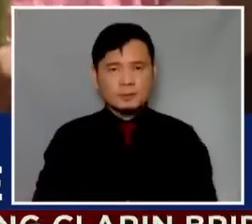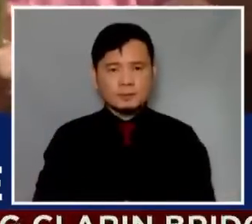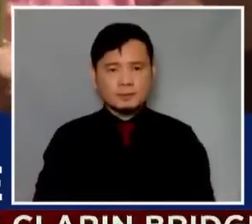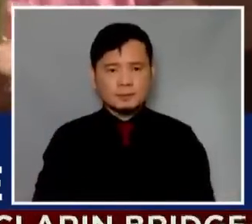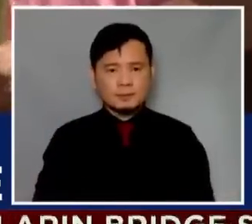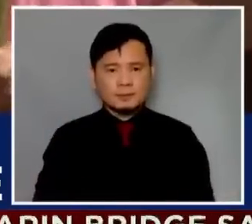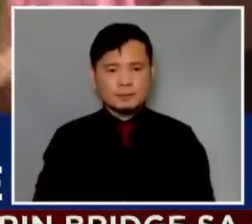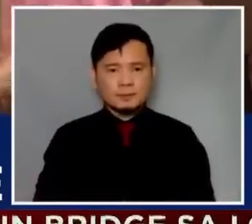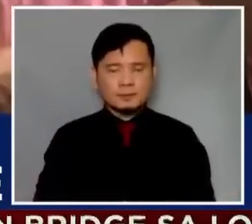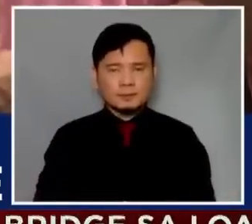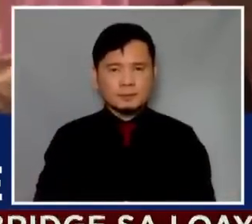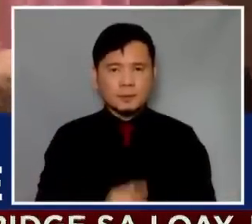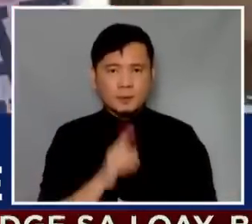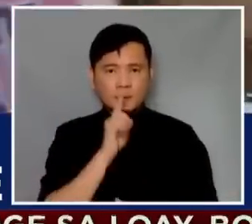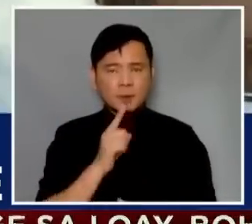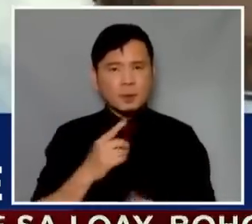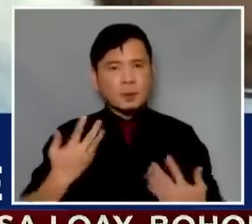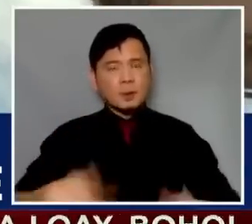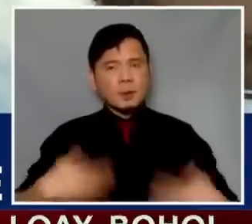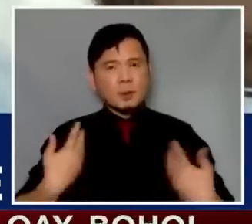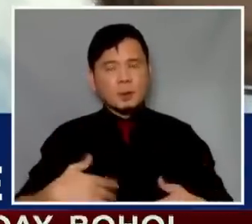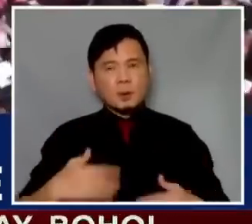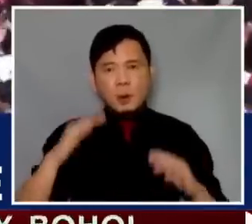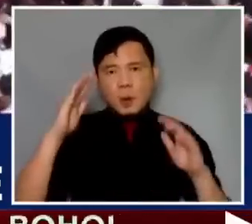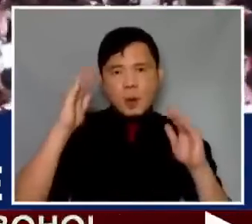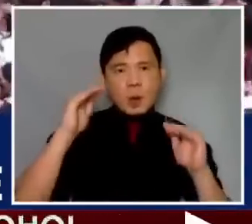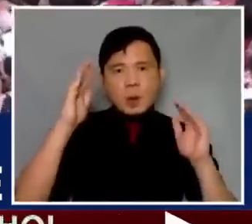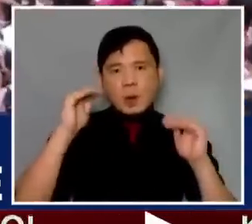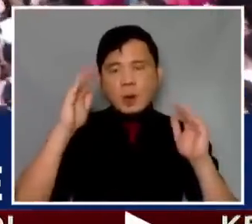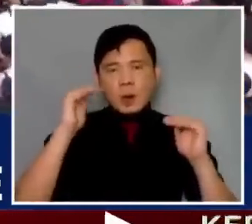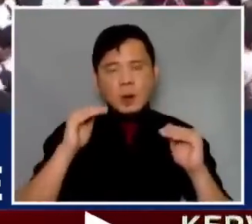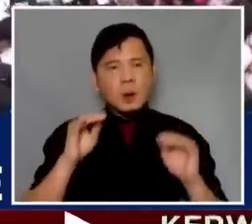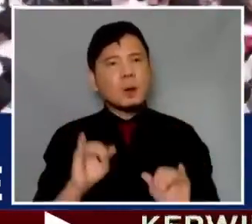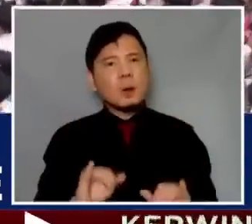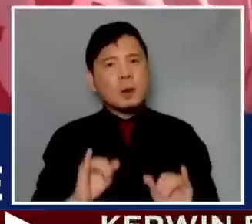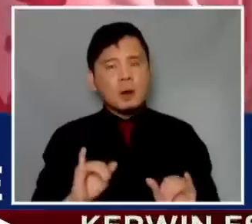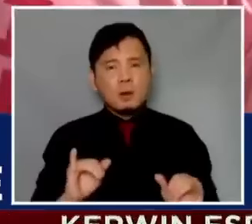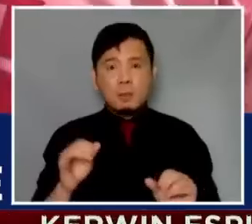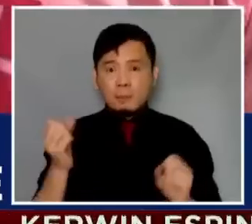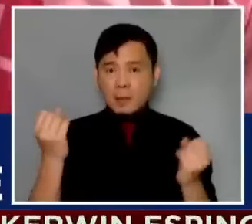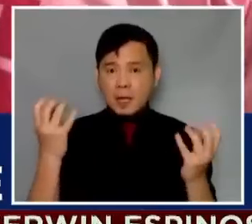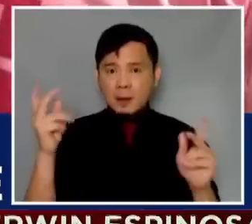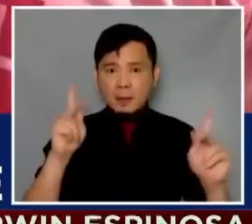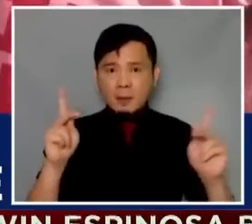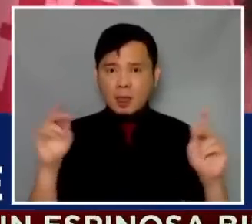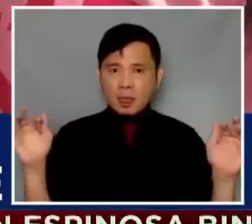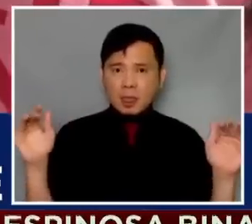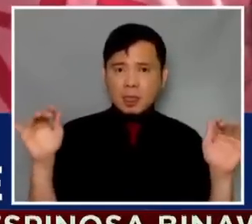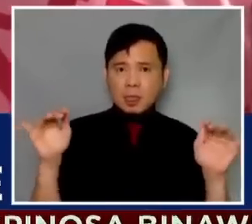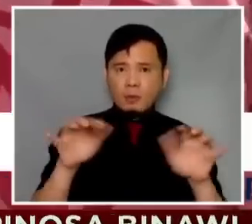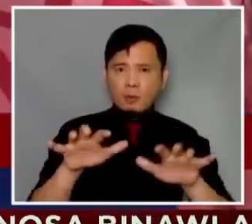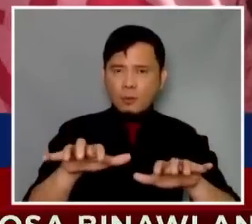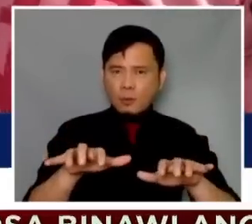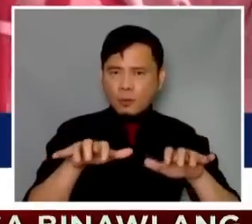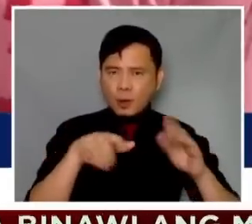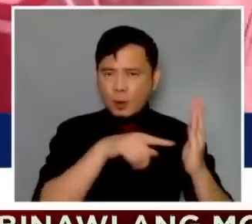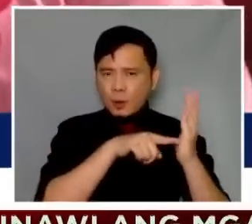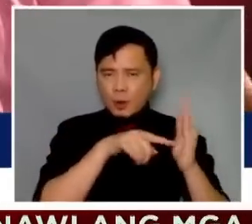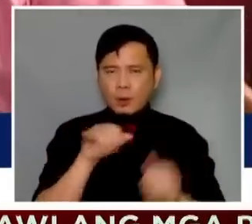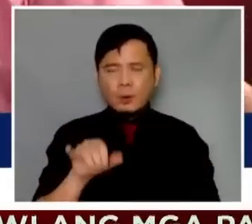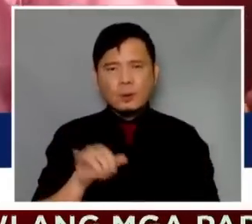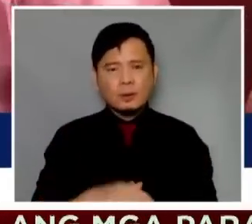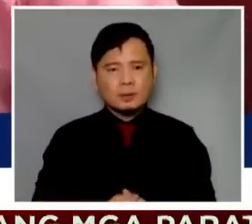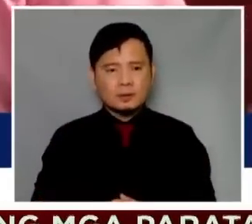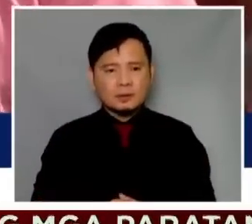Mataas din ang pag-asa kay VP Lenny ng grupo ng magniyog na ito na pumunta sa rally. Gusto po namin mabuksan ang kukulete